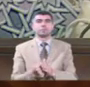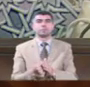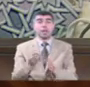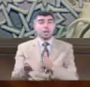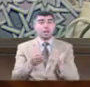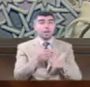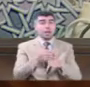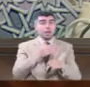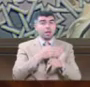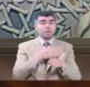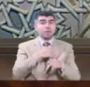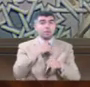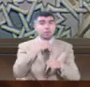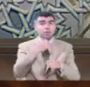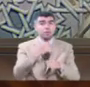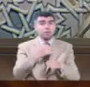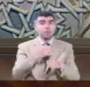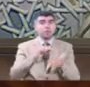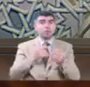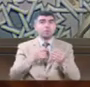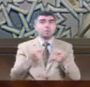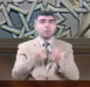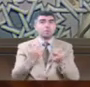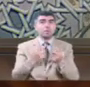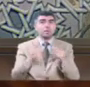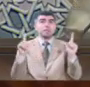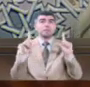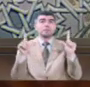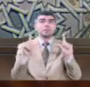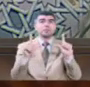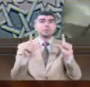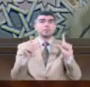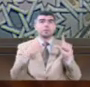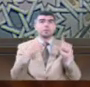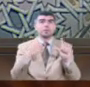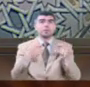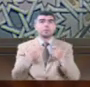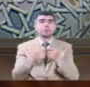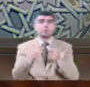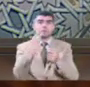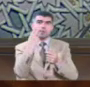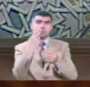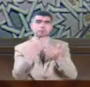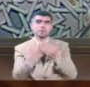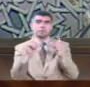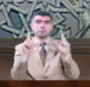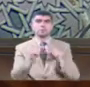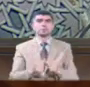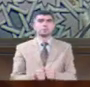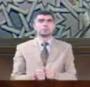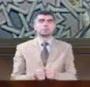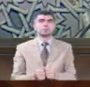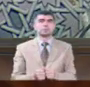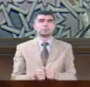للسيد النائب كتجيني إشارة من القاعة بأن الشاشات ما كيخدموش. السيد قلزيم إلا كان تكلفوا تشوفوا الشاشات ما